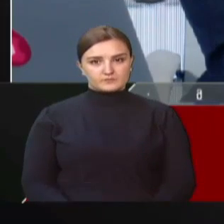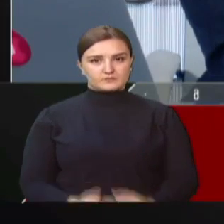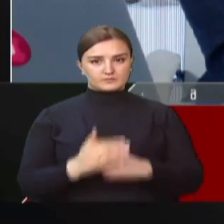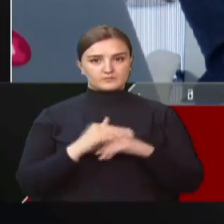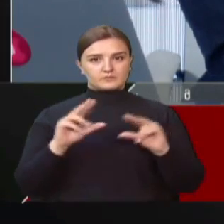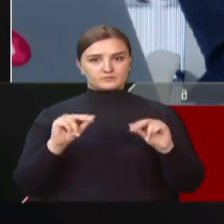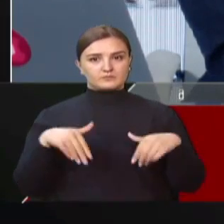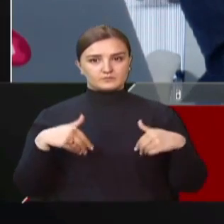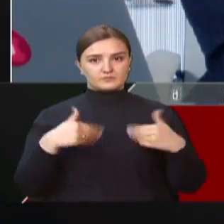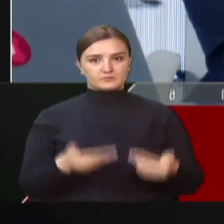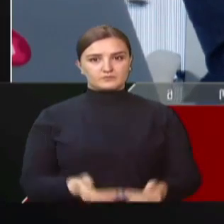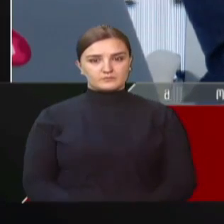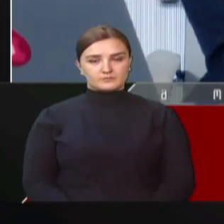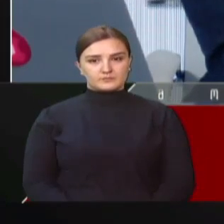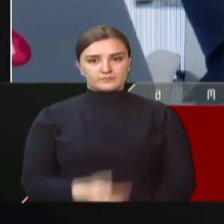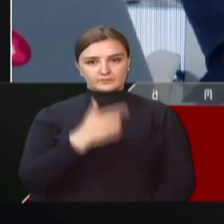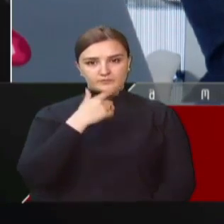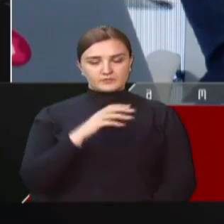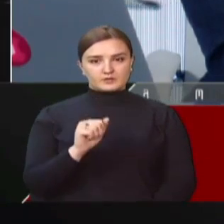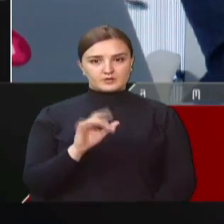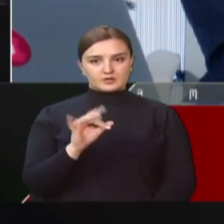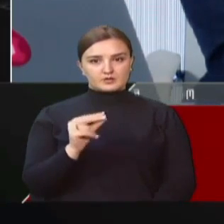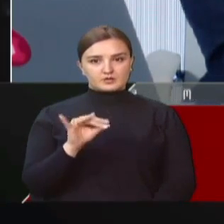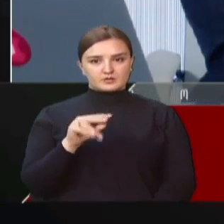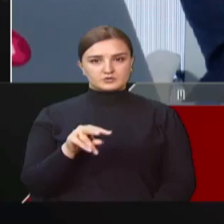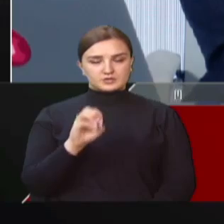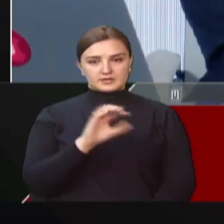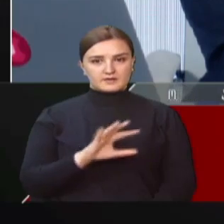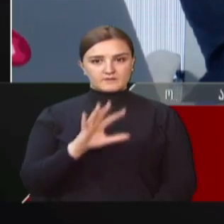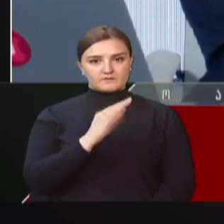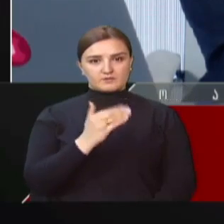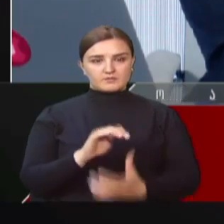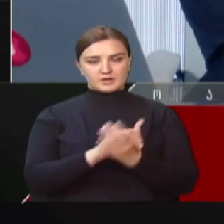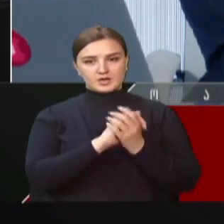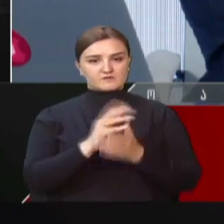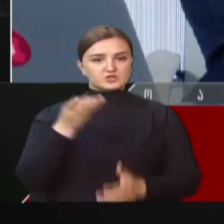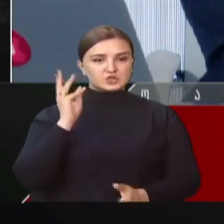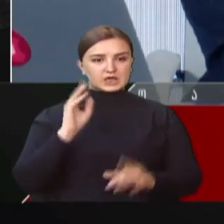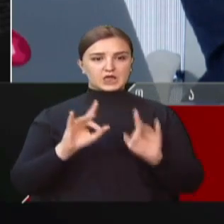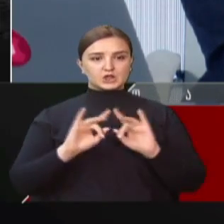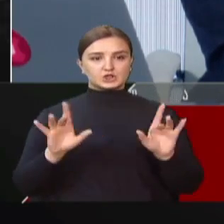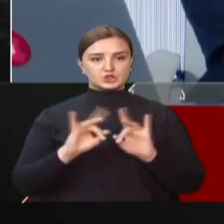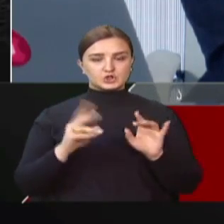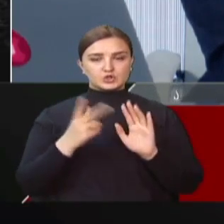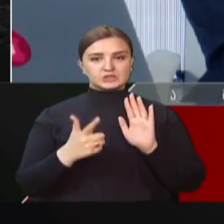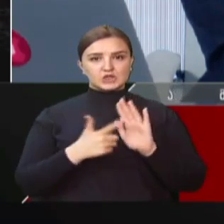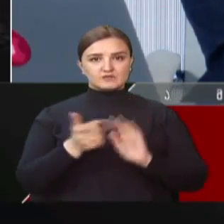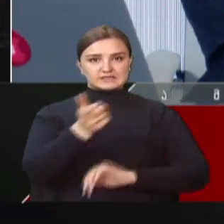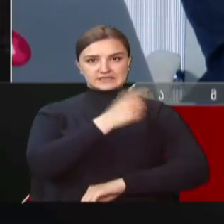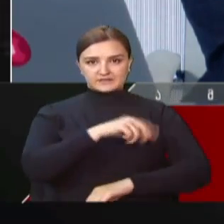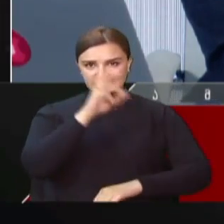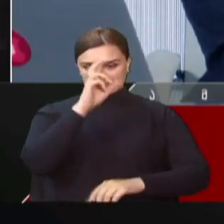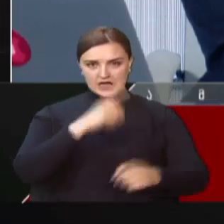საღამოშვიდობის მოგესალმებით. ბატონო არჩილ, ევროკავშირის ელჩის განცხადება ალბათ მოისმინეთ, 27 წევრი